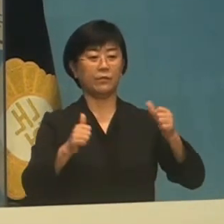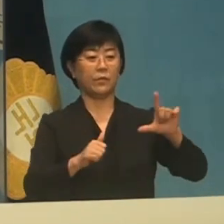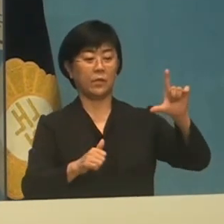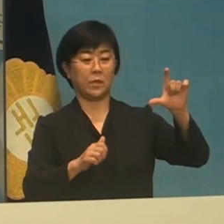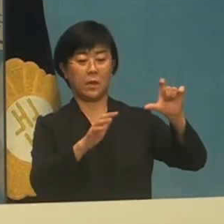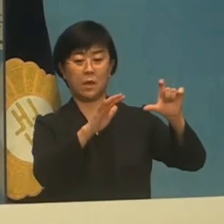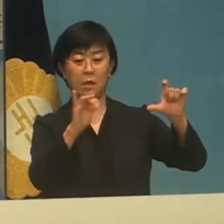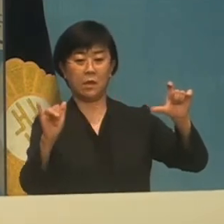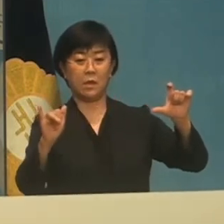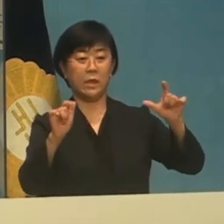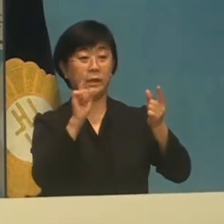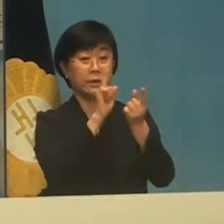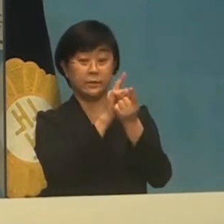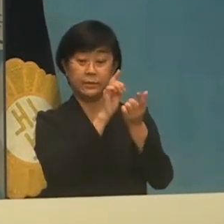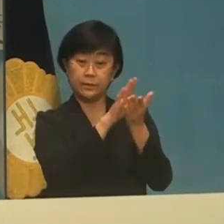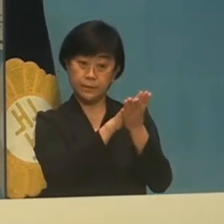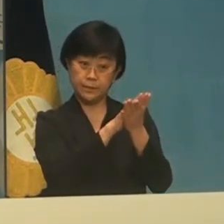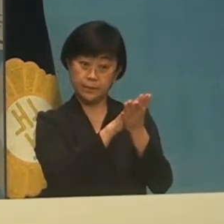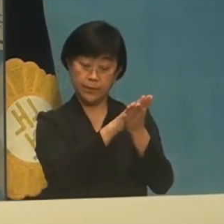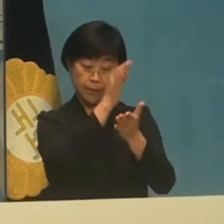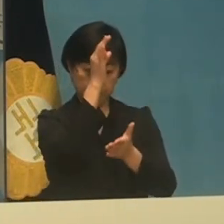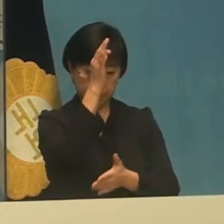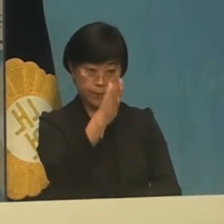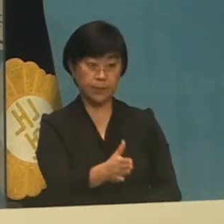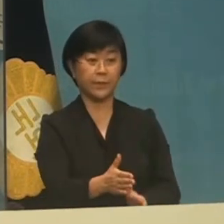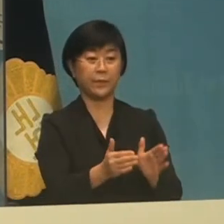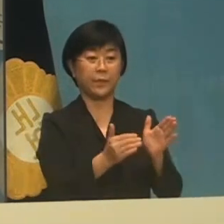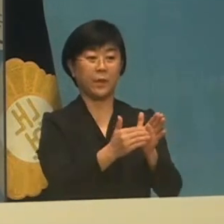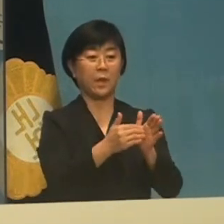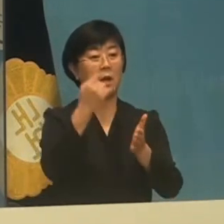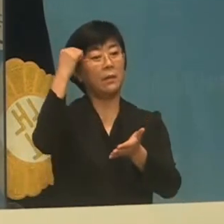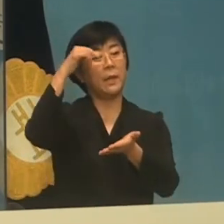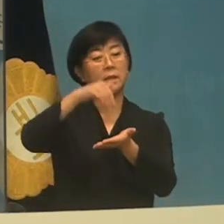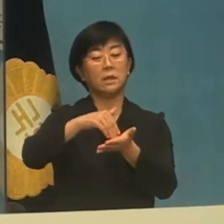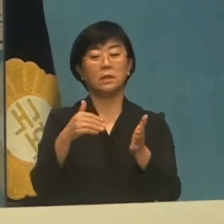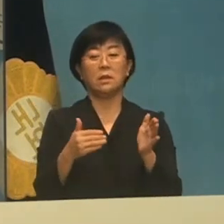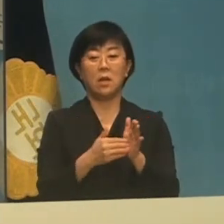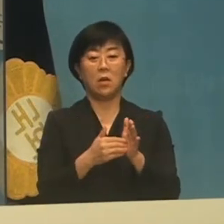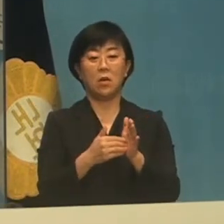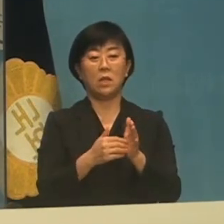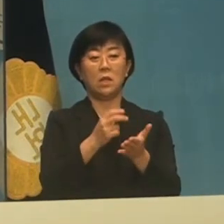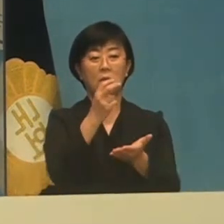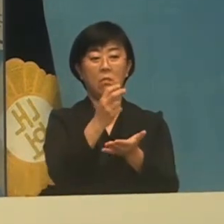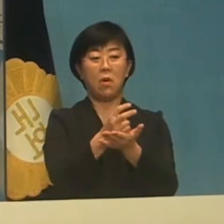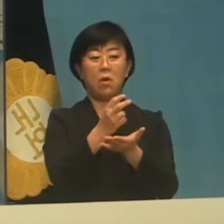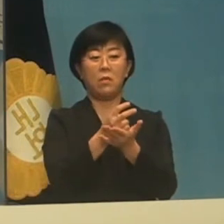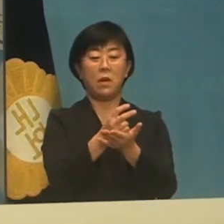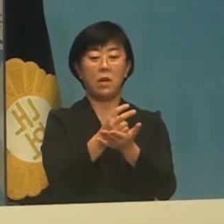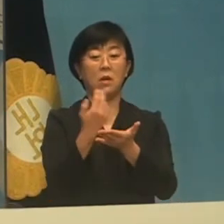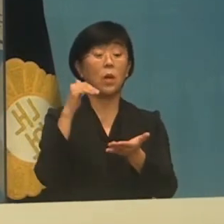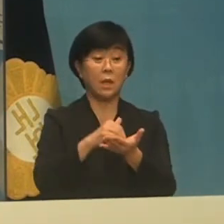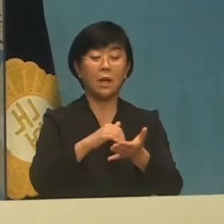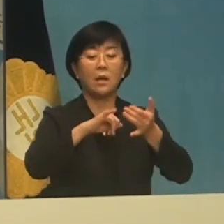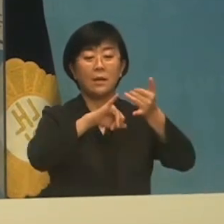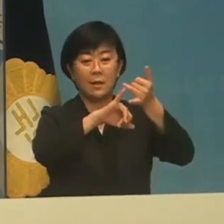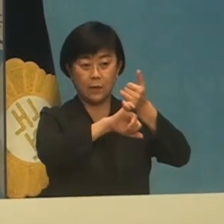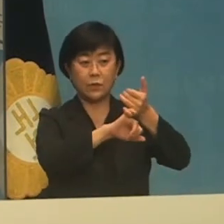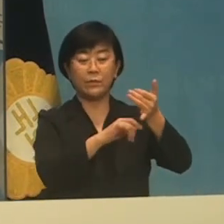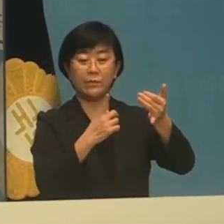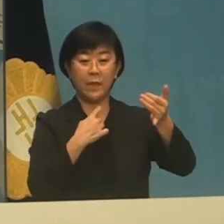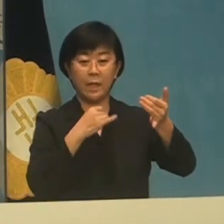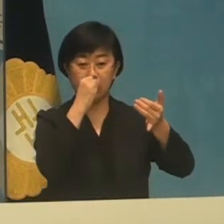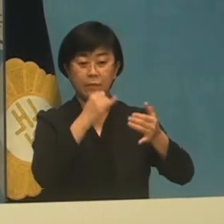국회의원 15분이 직접 사과했고 반성했으며 이 법을 돌려놓겠다고 약속도